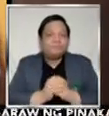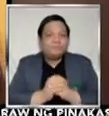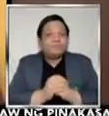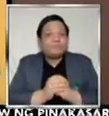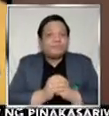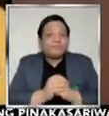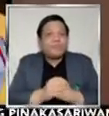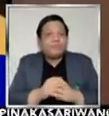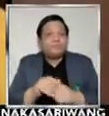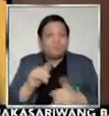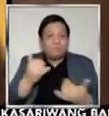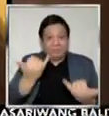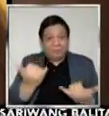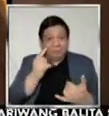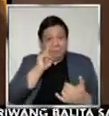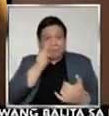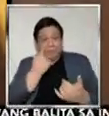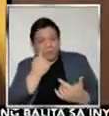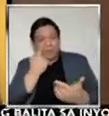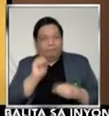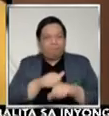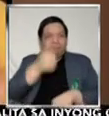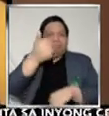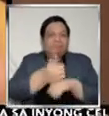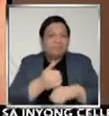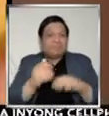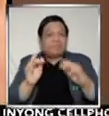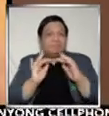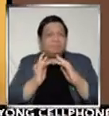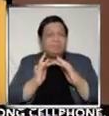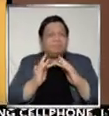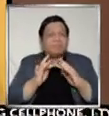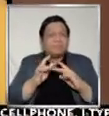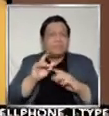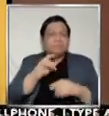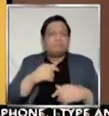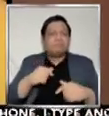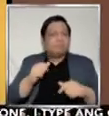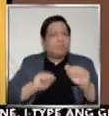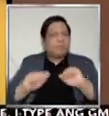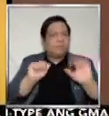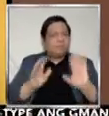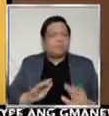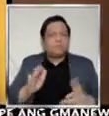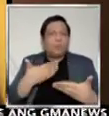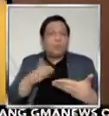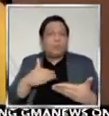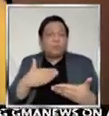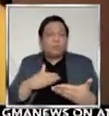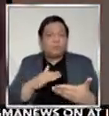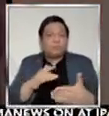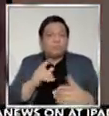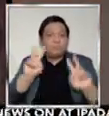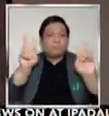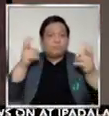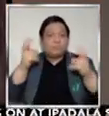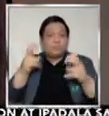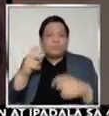sa pagkaburyong, nabuo ng online celebrity na si Zendy ang kantang ito na pinamagatang